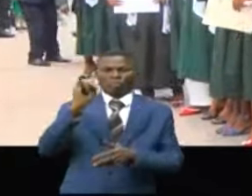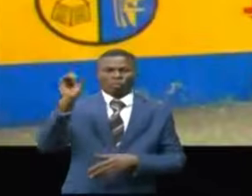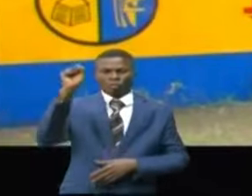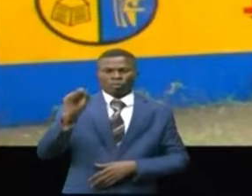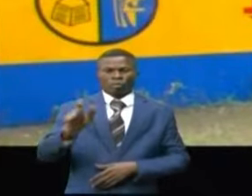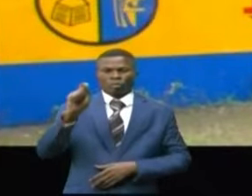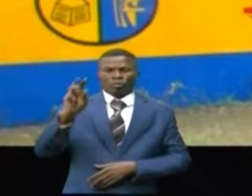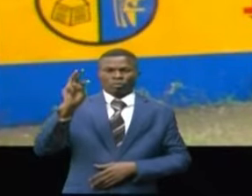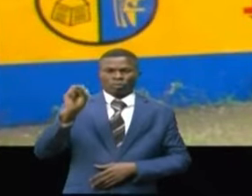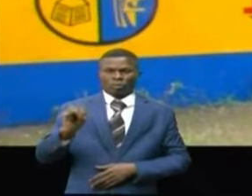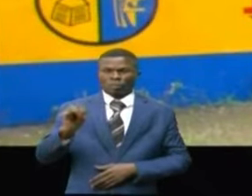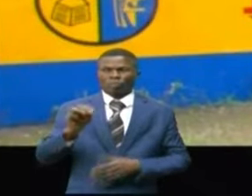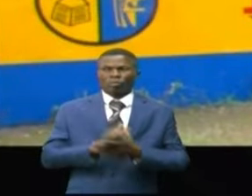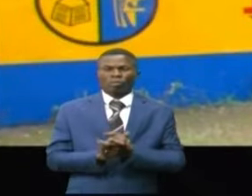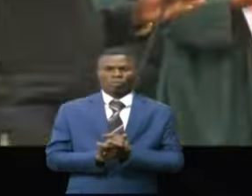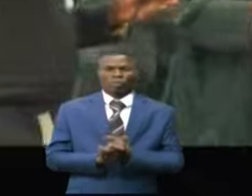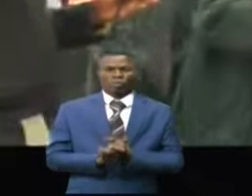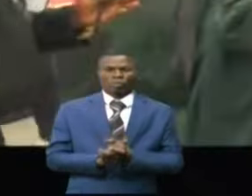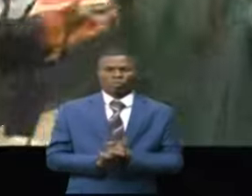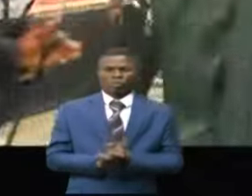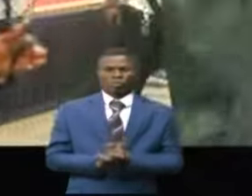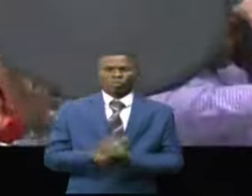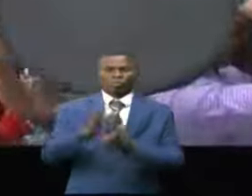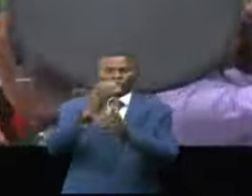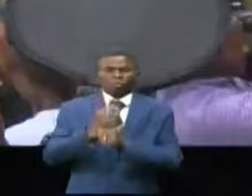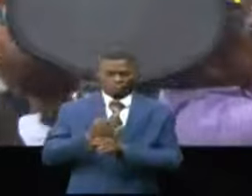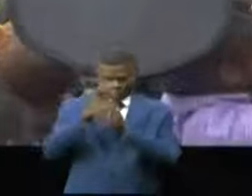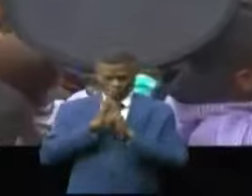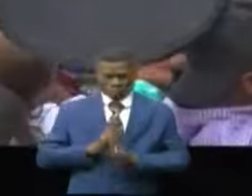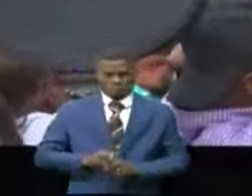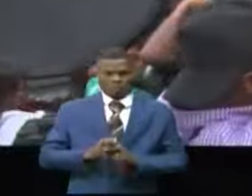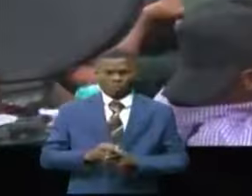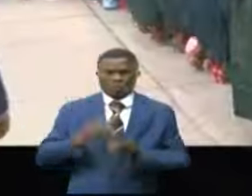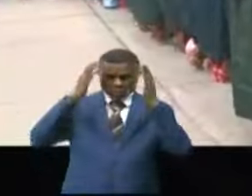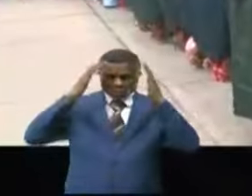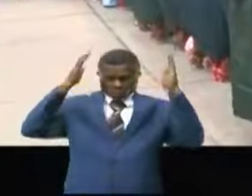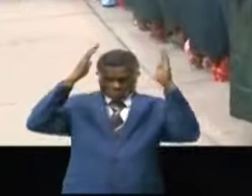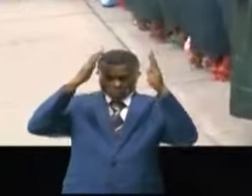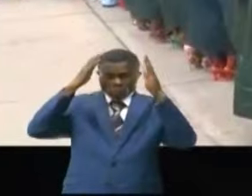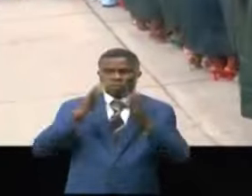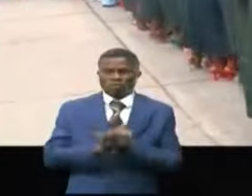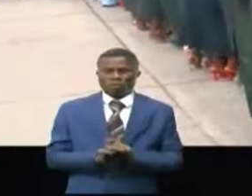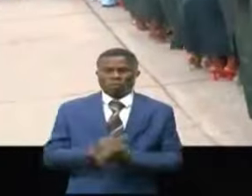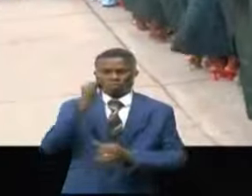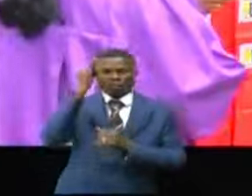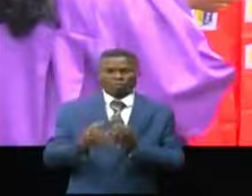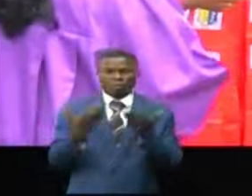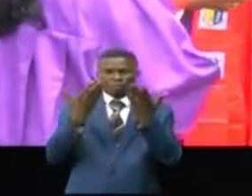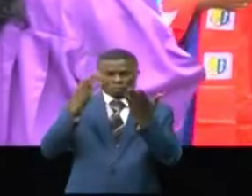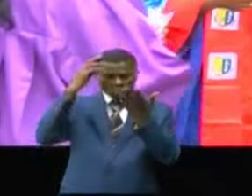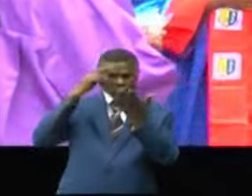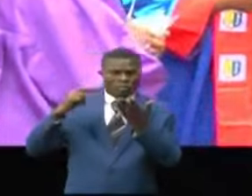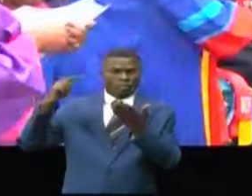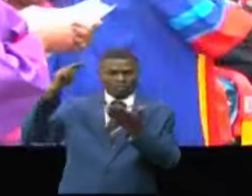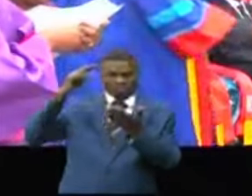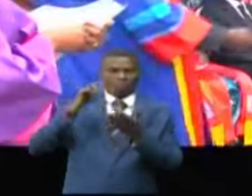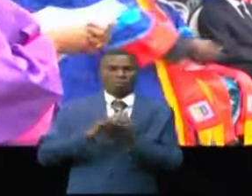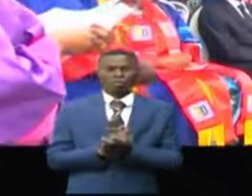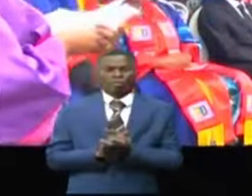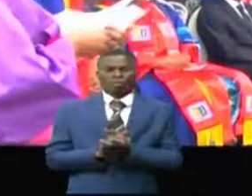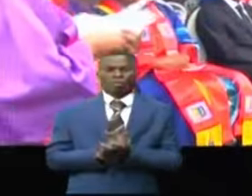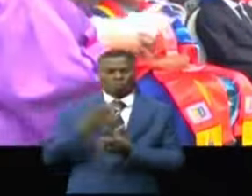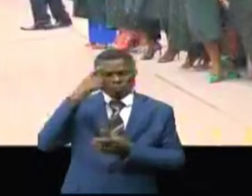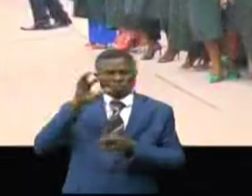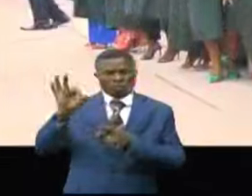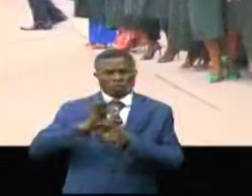et métiers, ISAM Kinshasa, ont été honorés par la collation des grades des fins de leurs études supérieures. Grâce